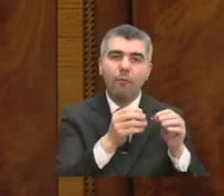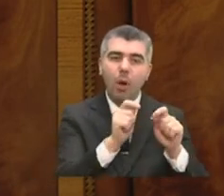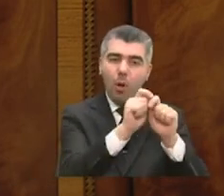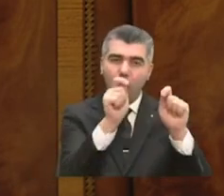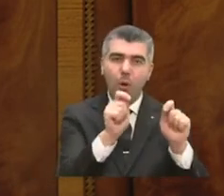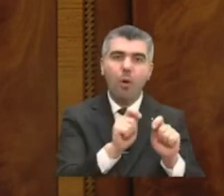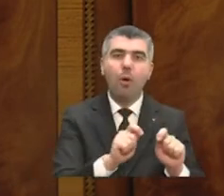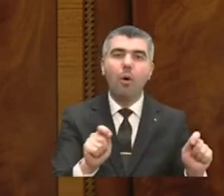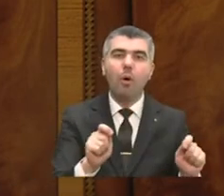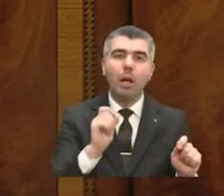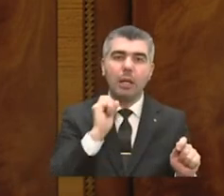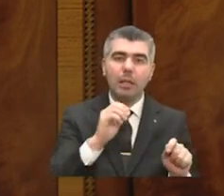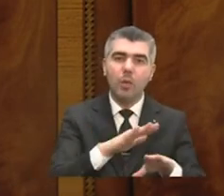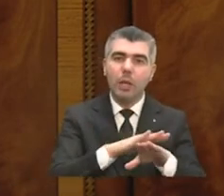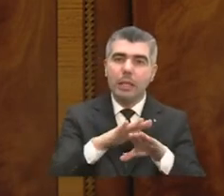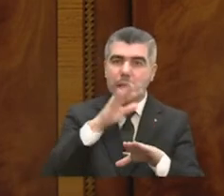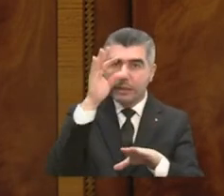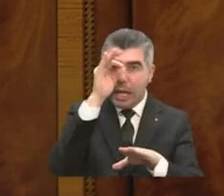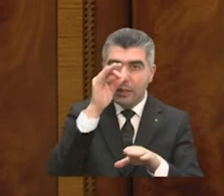population,